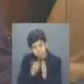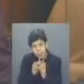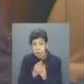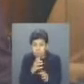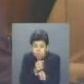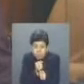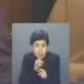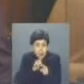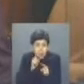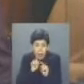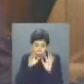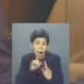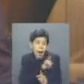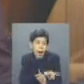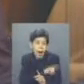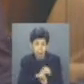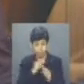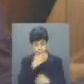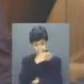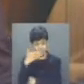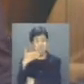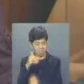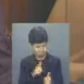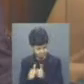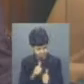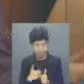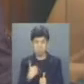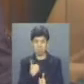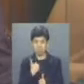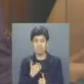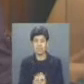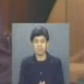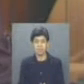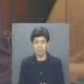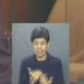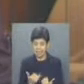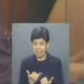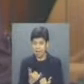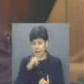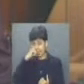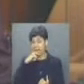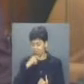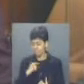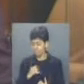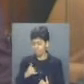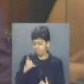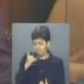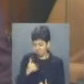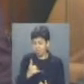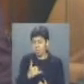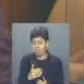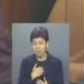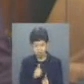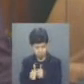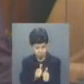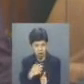คะยังเปิดโอกาสให้นานาชาตินั้นได้เข้าร่วมแข่งขันและสลักหิมะด้วยค่ะและไทยก็ถือว่าเป็นประเทศแรกๆนะคะที่เข้าร่วมประกวด